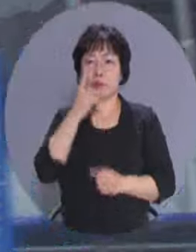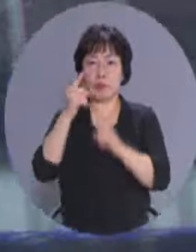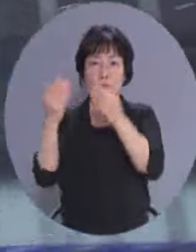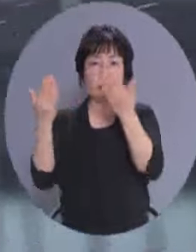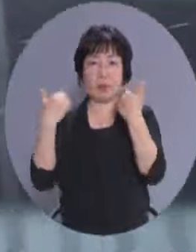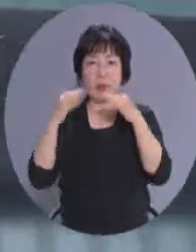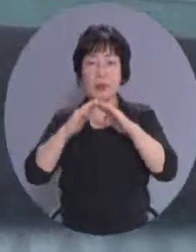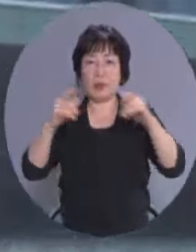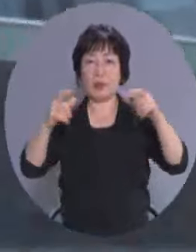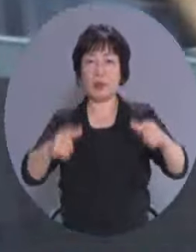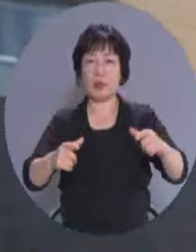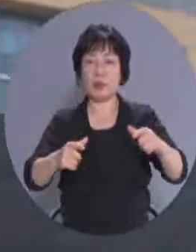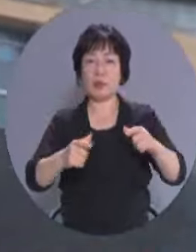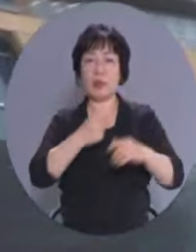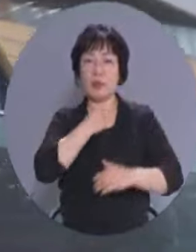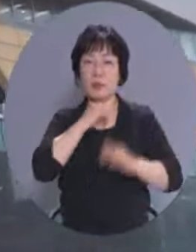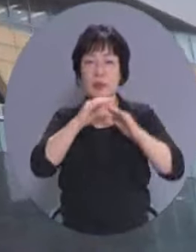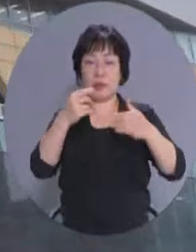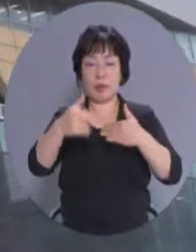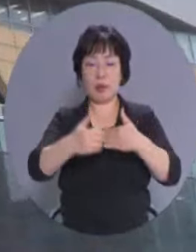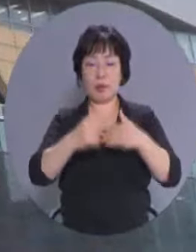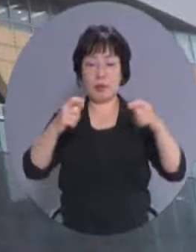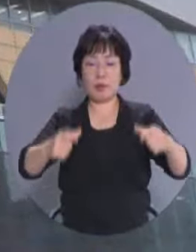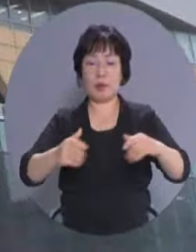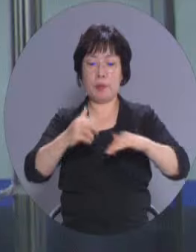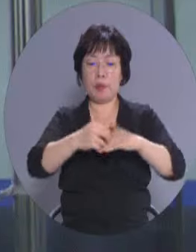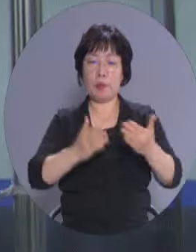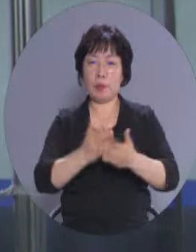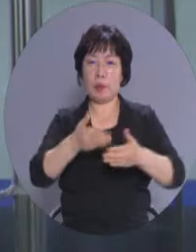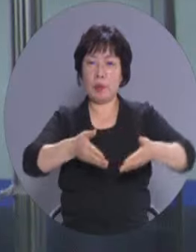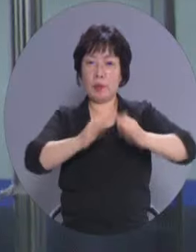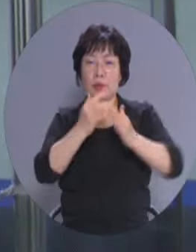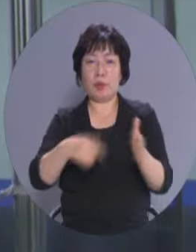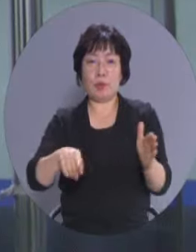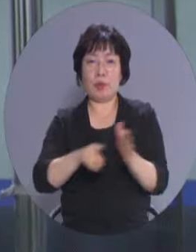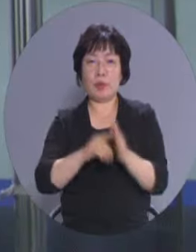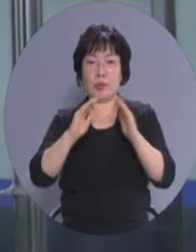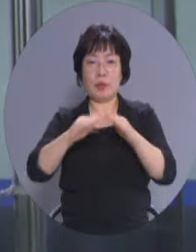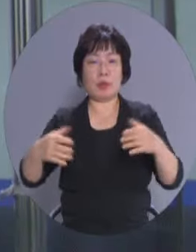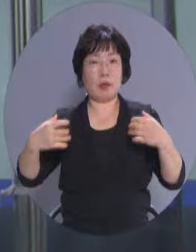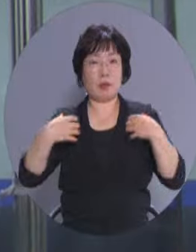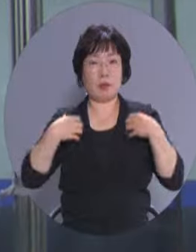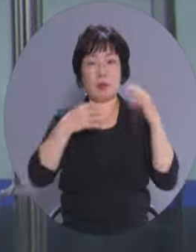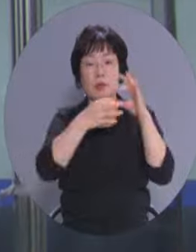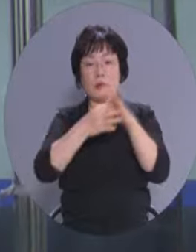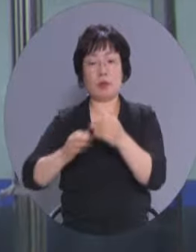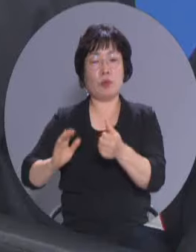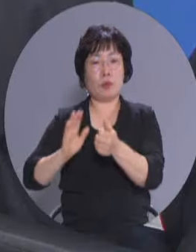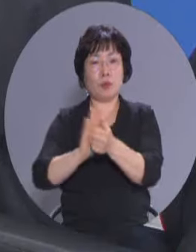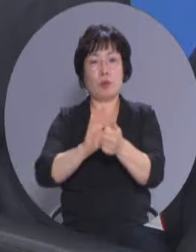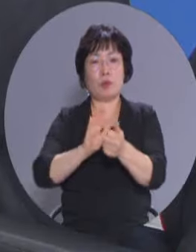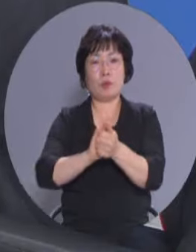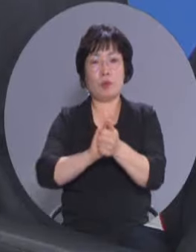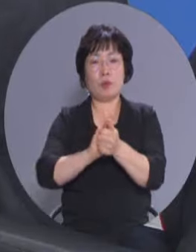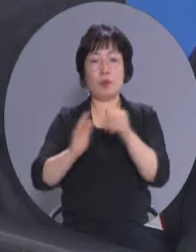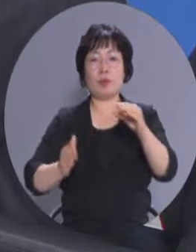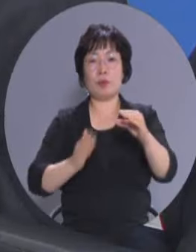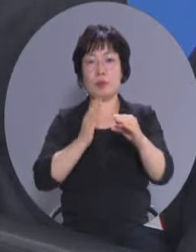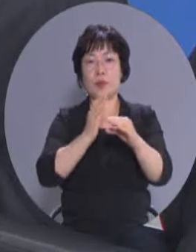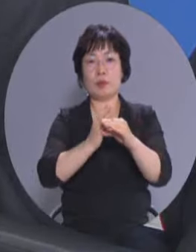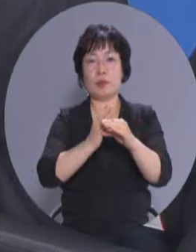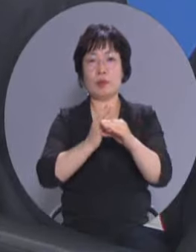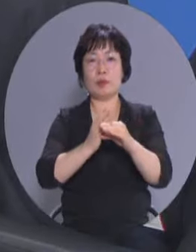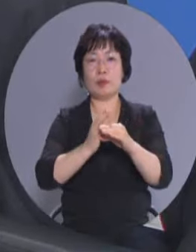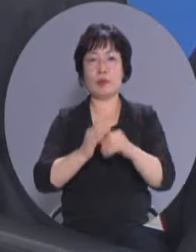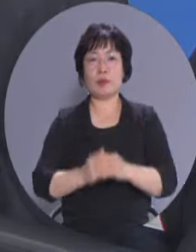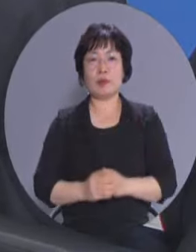순천대는 전남의 최대 수권인 전남권 의대의 성공적인 유치를 위해 최근까지도 전남도 행정에 적극적으로